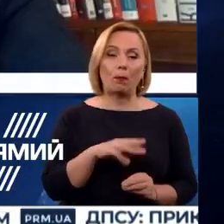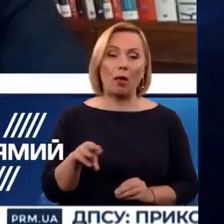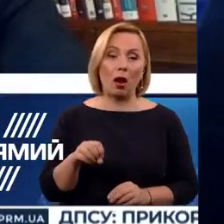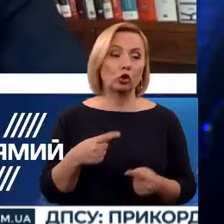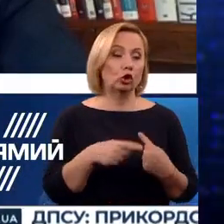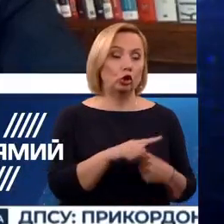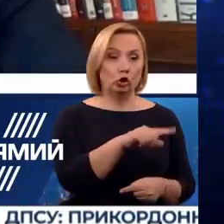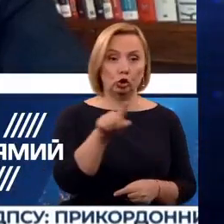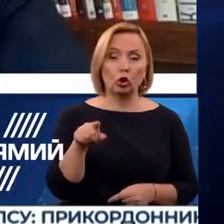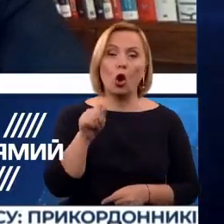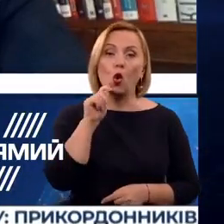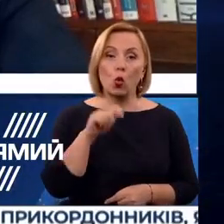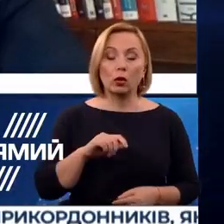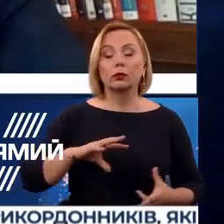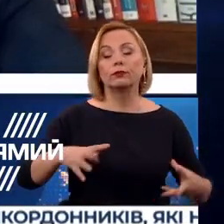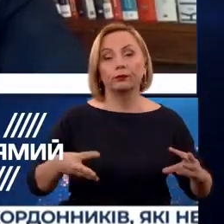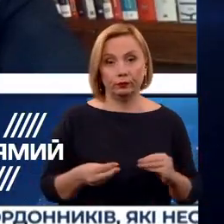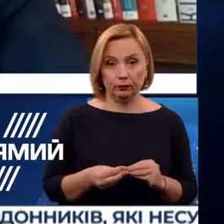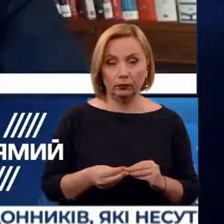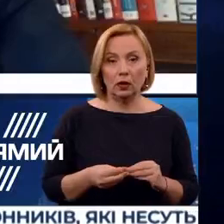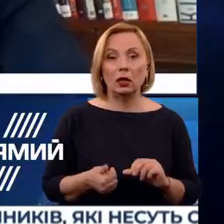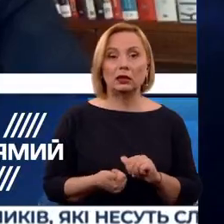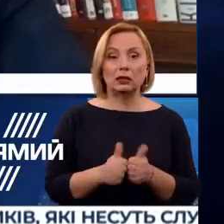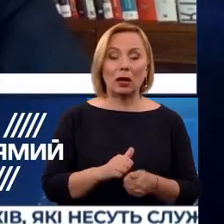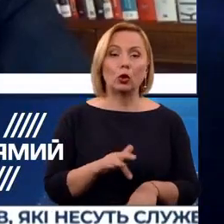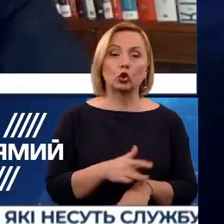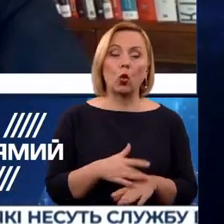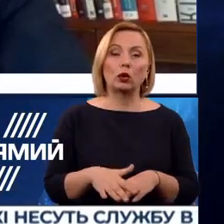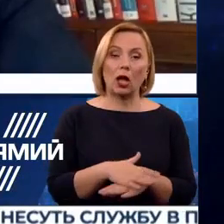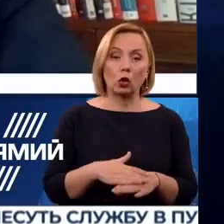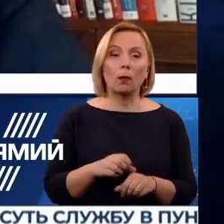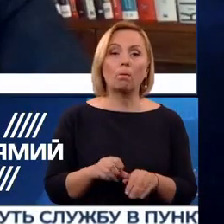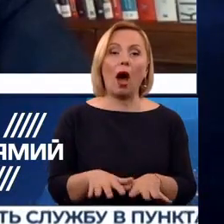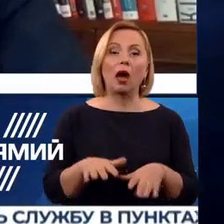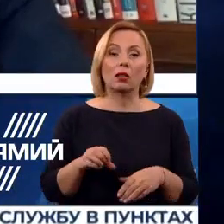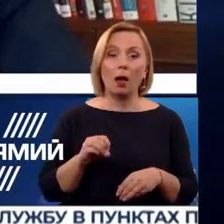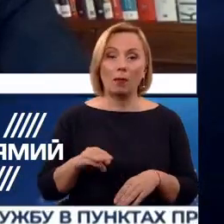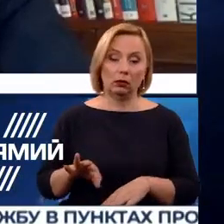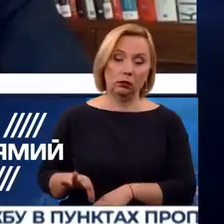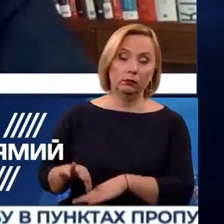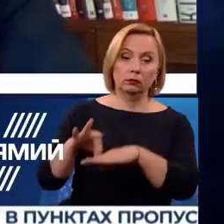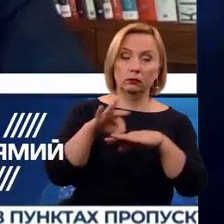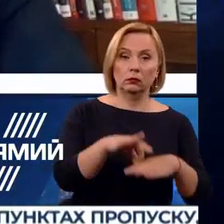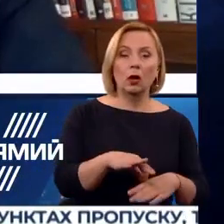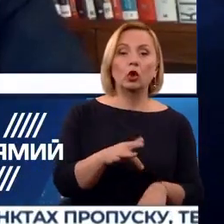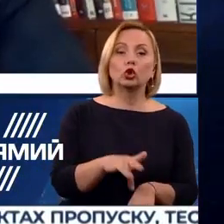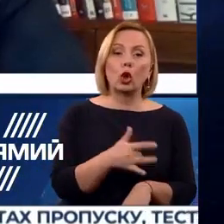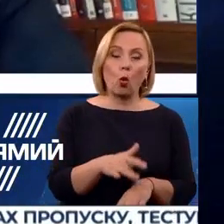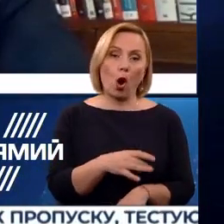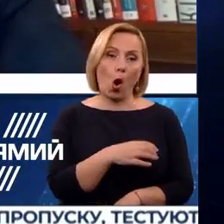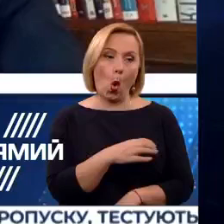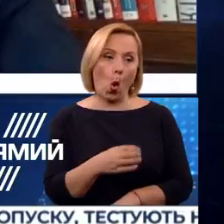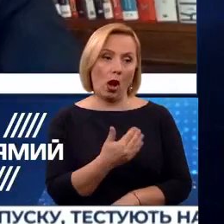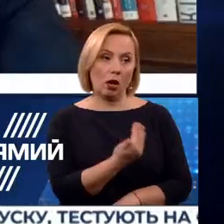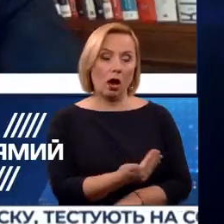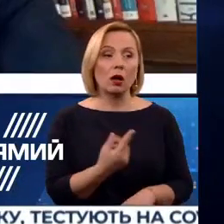цій історії повинні зробити висновок. Замість слуг народу у парламент вони привели на минулих парламентських виборах слуг олігархів,